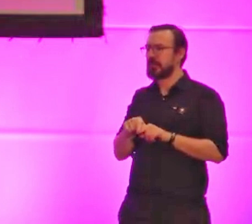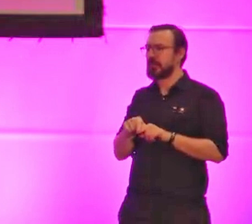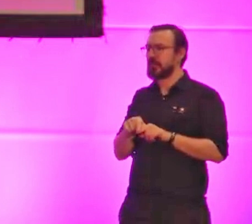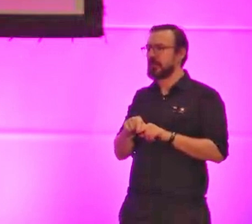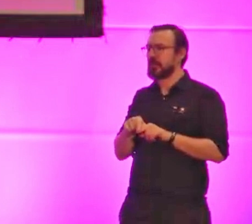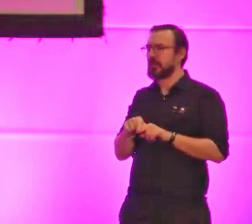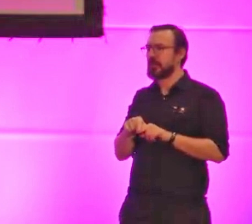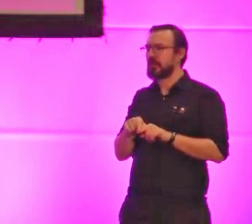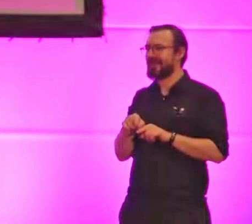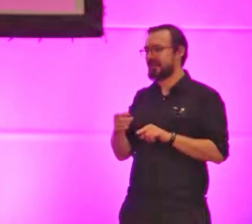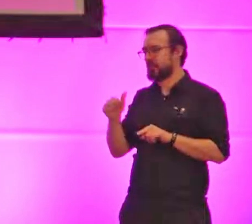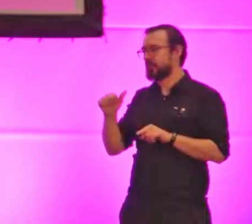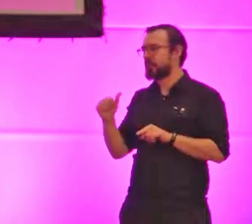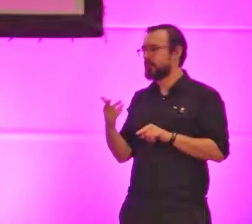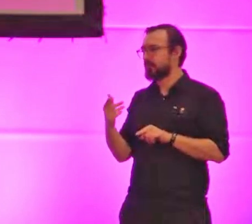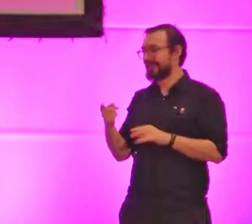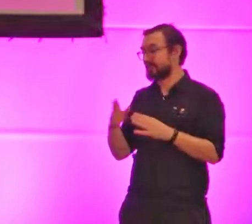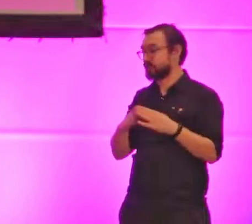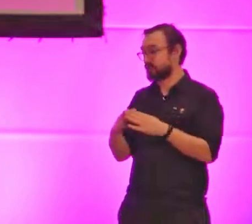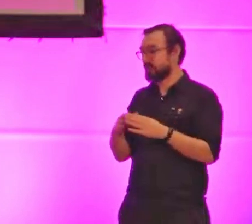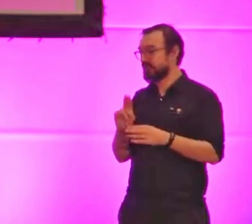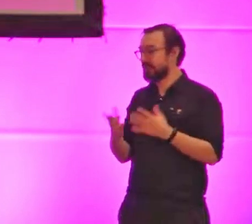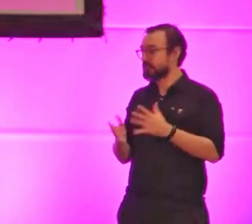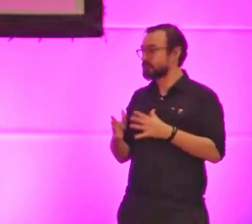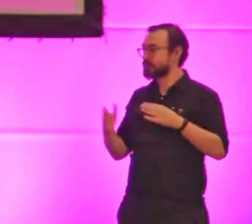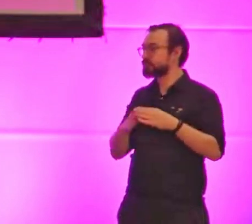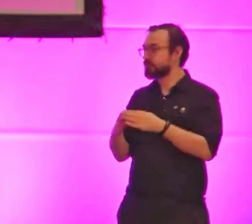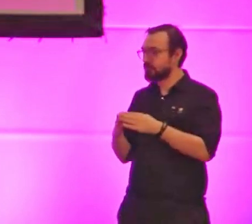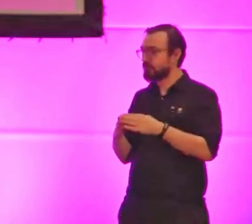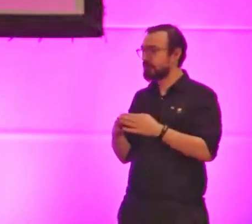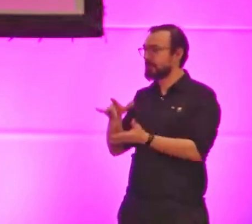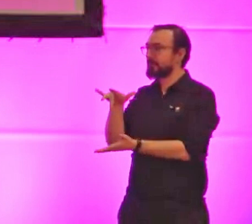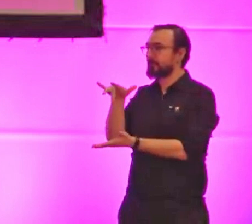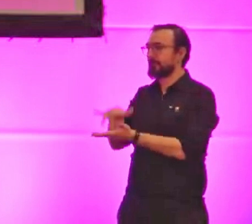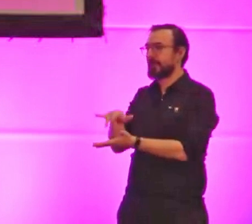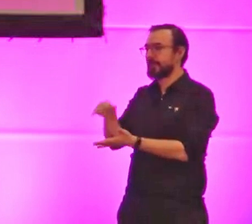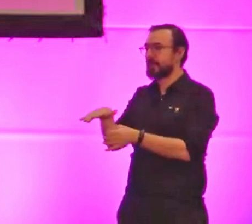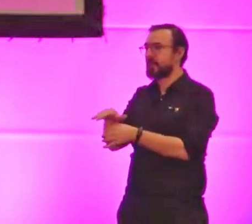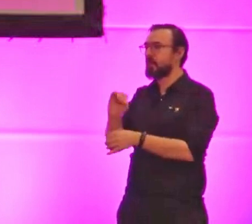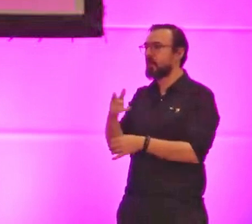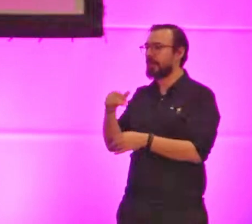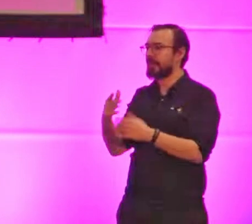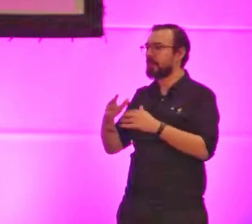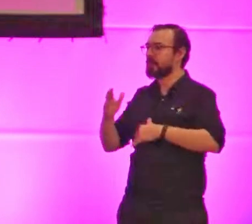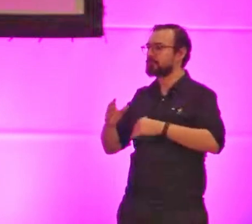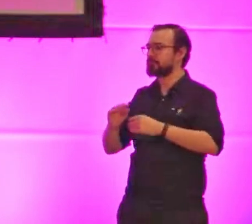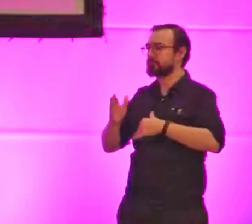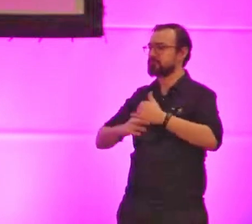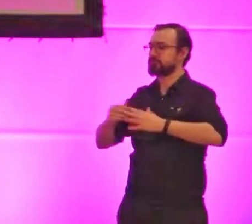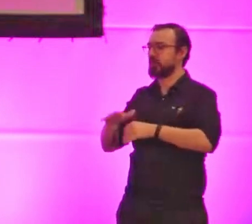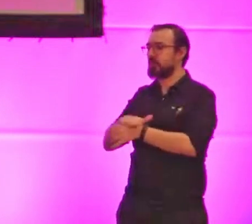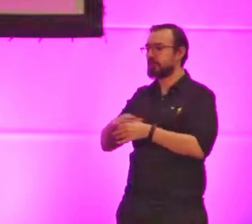Och det är en by, en stad faktiskt, en ganska stor stad, mitt i det här oljekonstruktionsområdet som